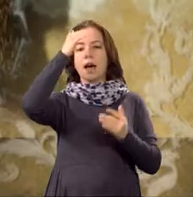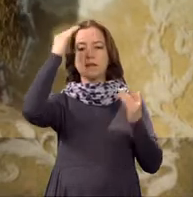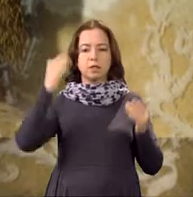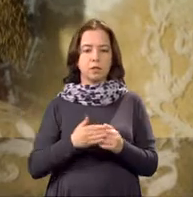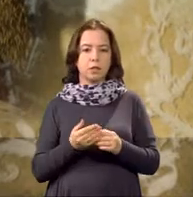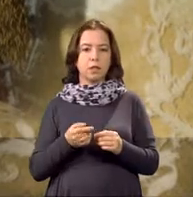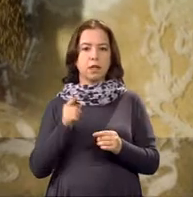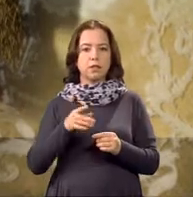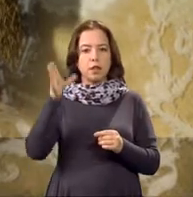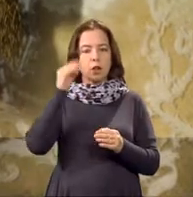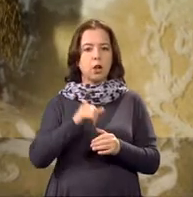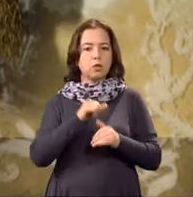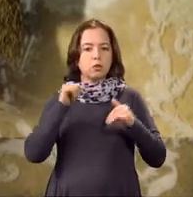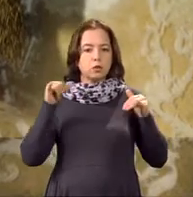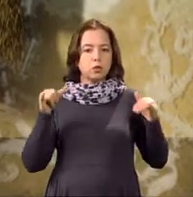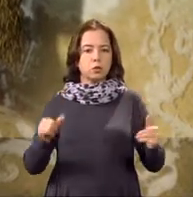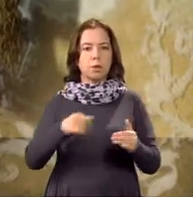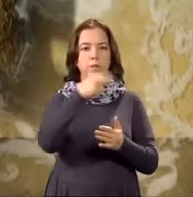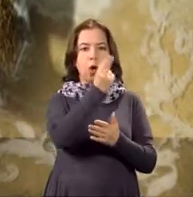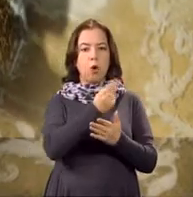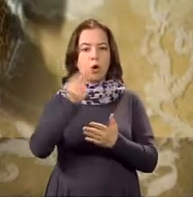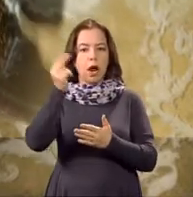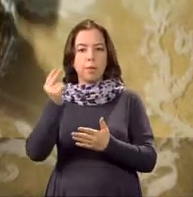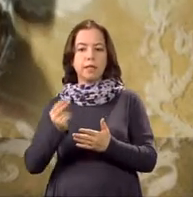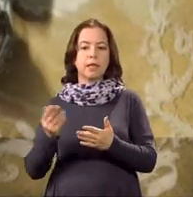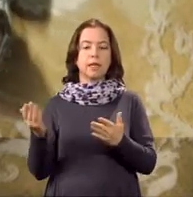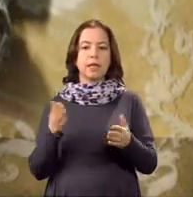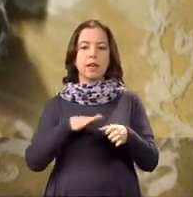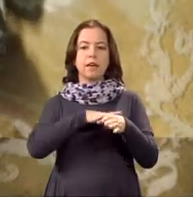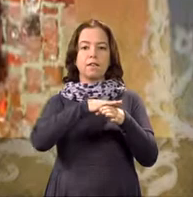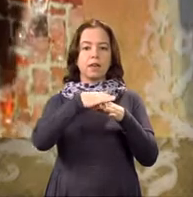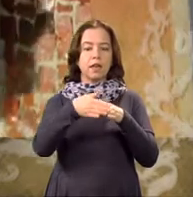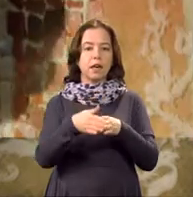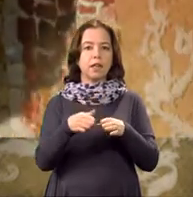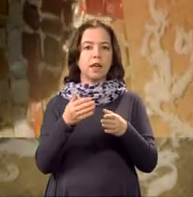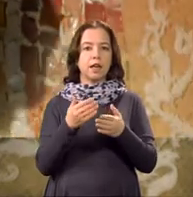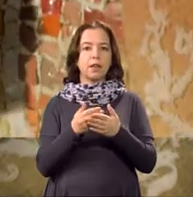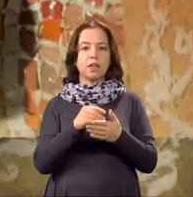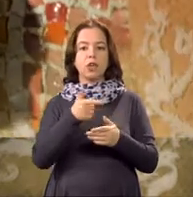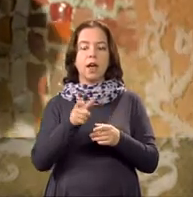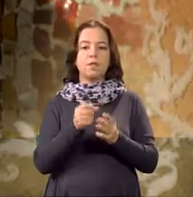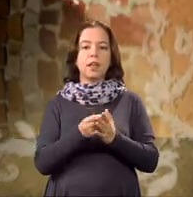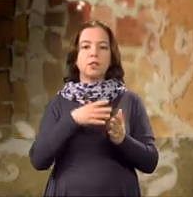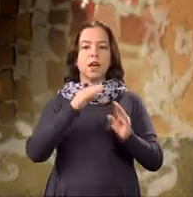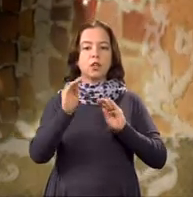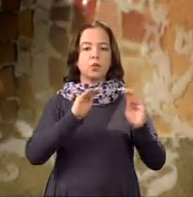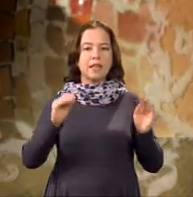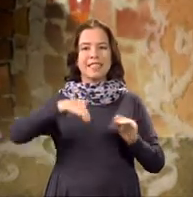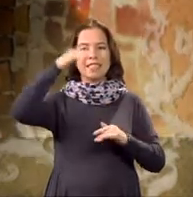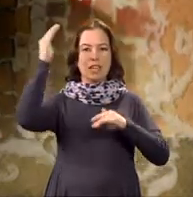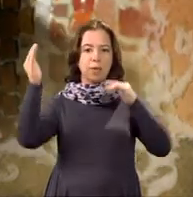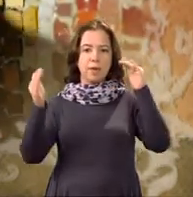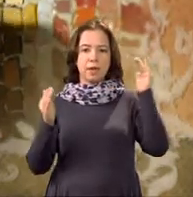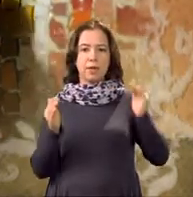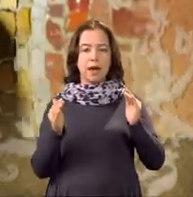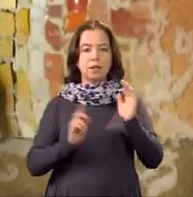враження підсилюють орнаменти і візерунки, що вкривають наче найцінніше гаптування склепіння